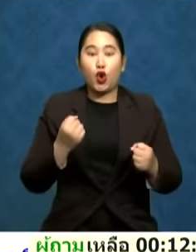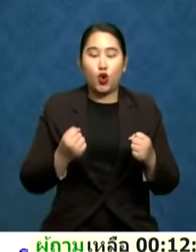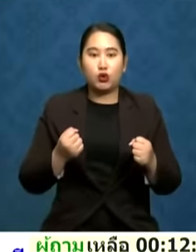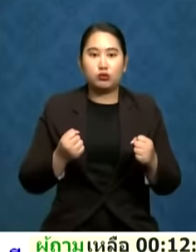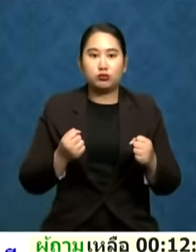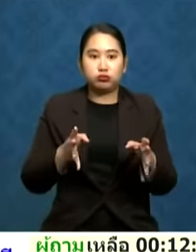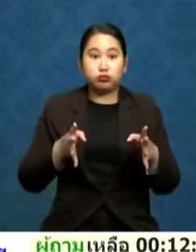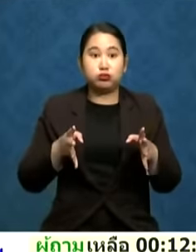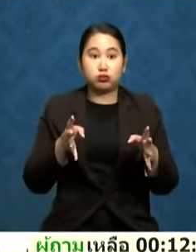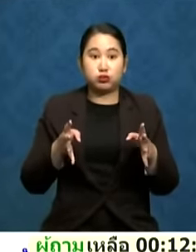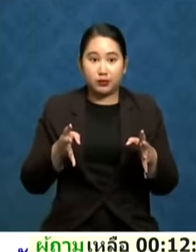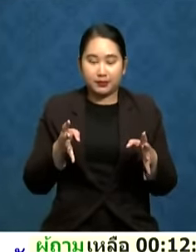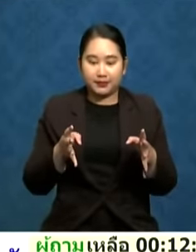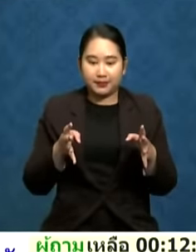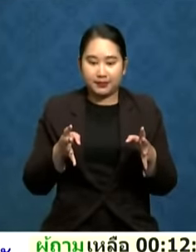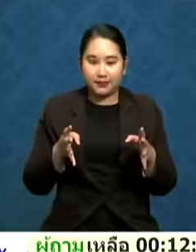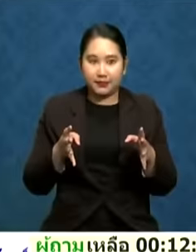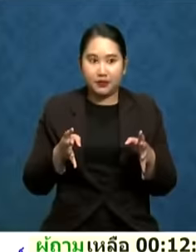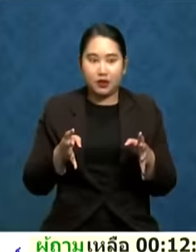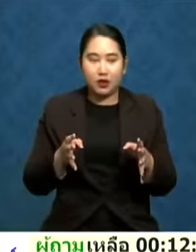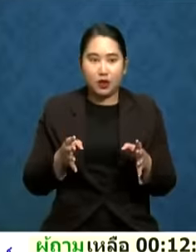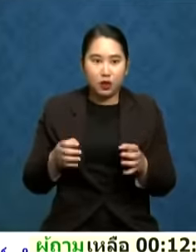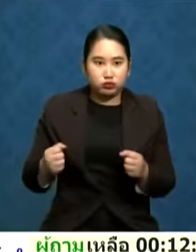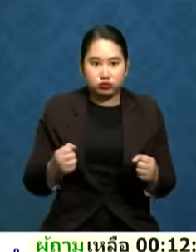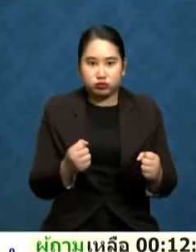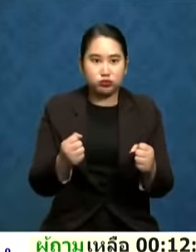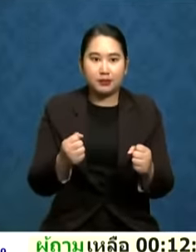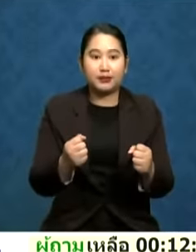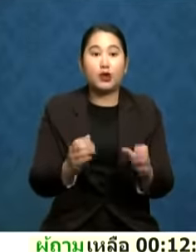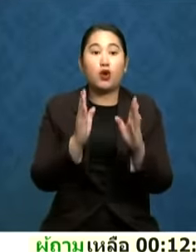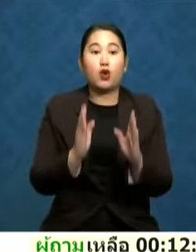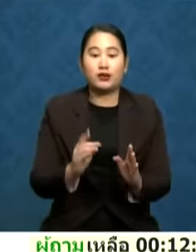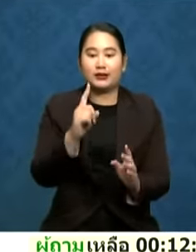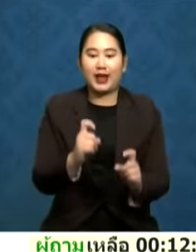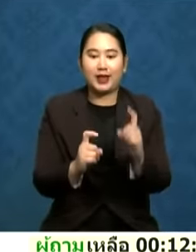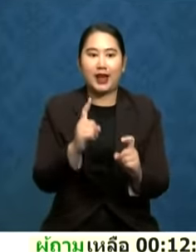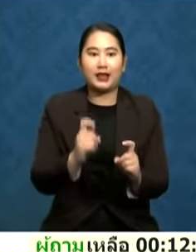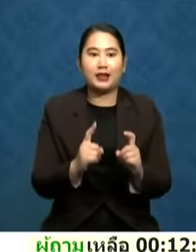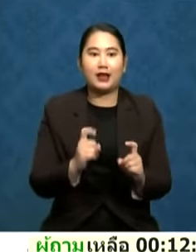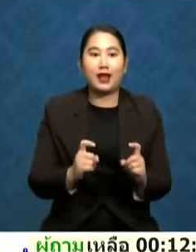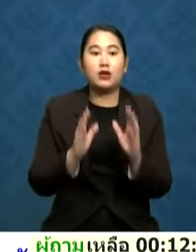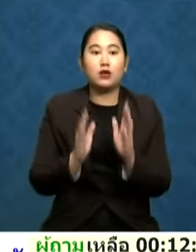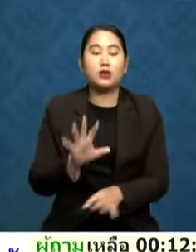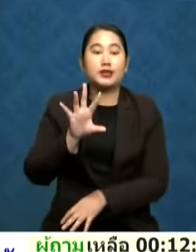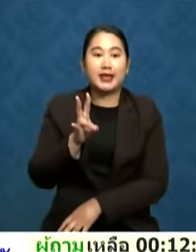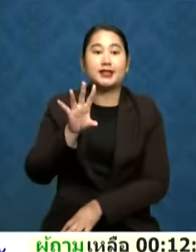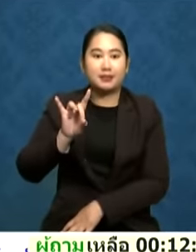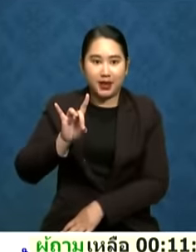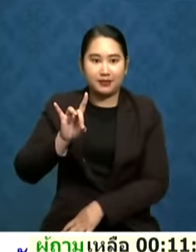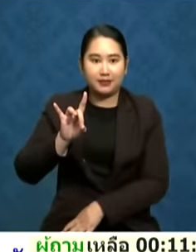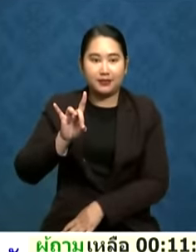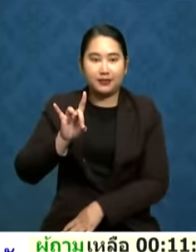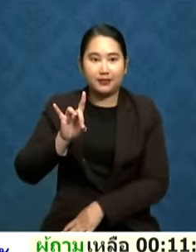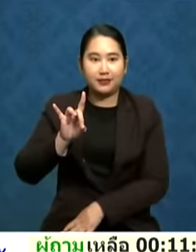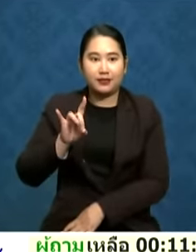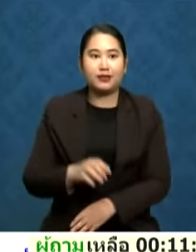ายอิงขยุตก็ปรากฏว่ามีผู้เสียชีวิระห่างการขนย้ายถึง 78 คนเมื่อรวมกัจำ